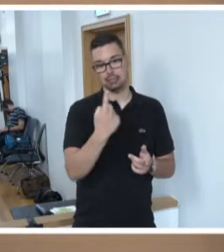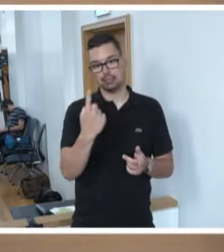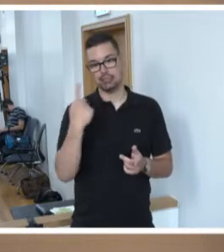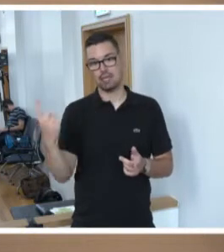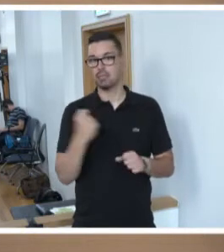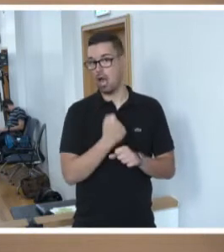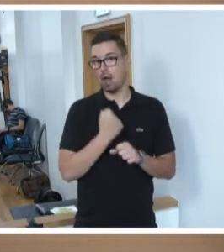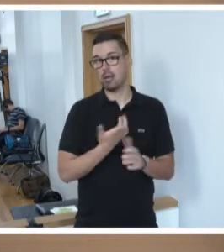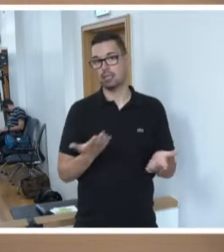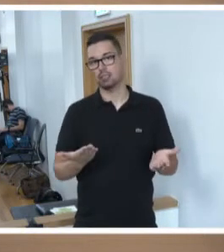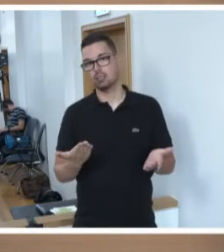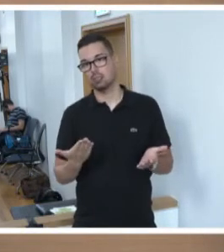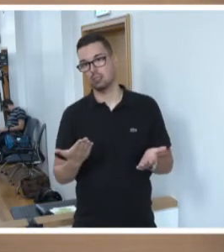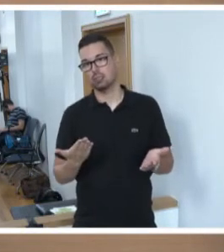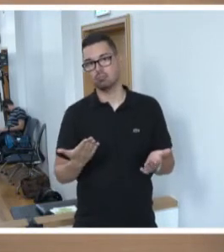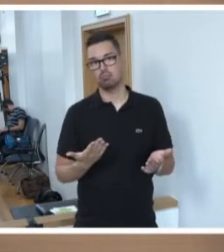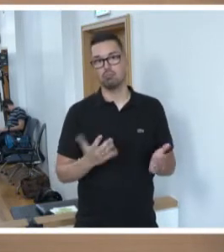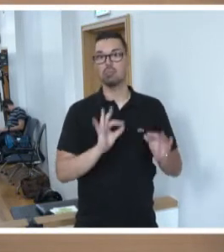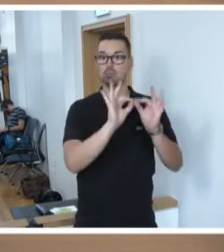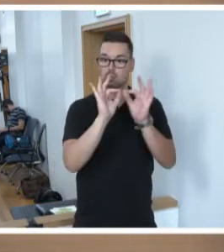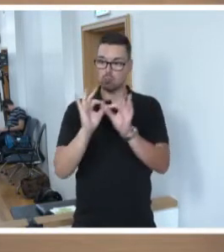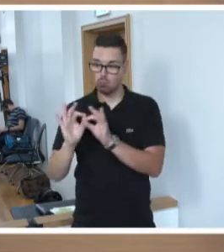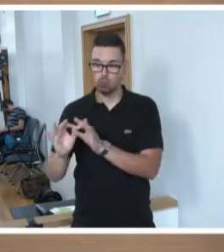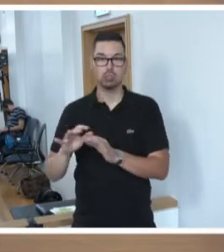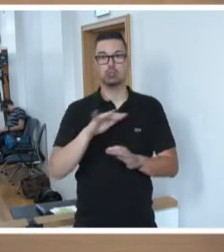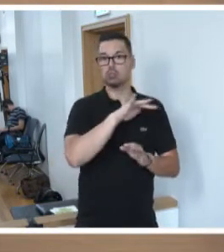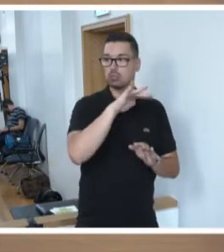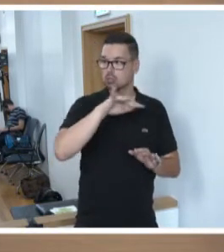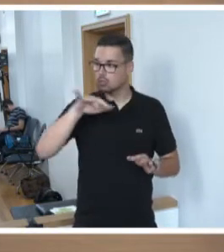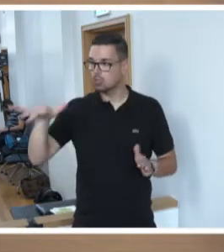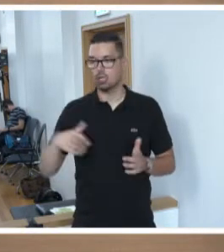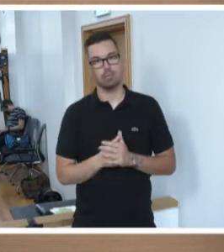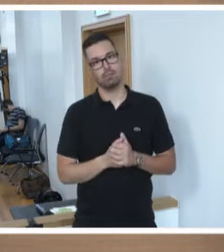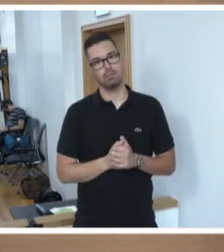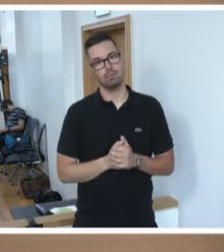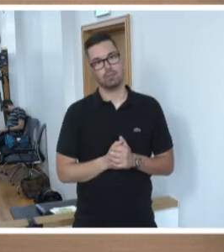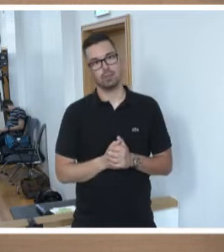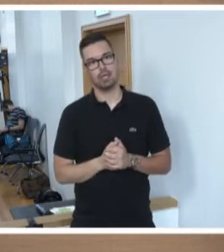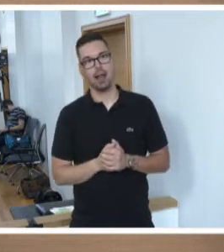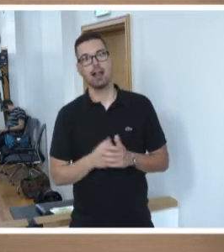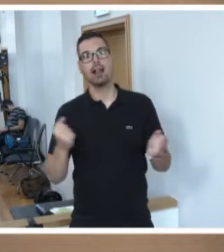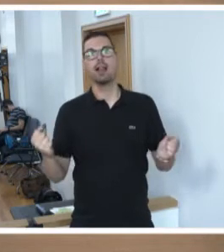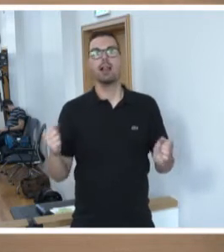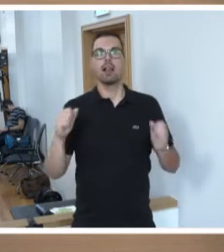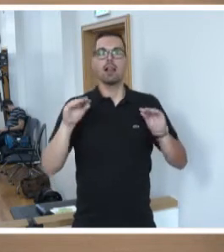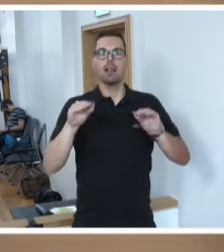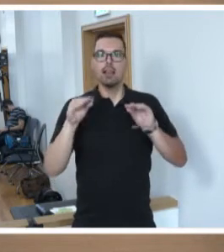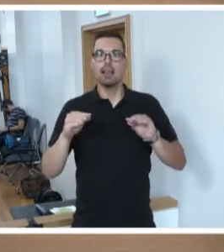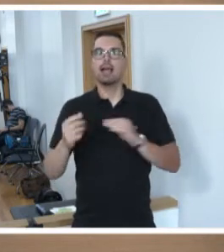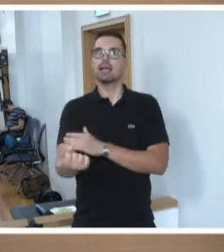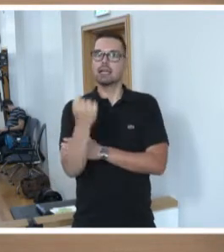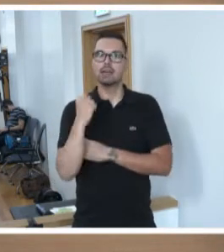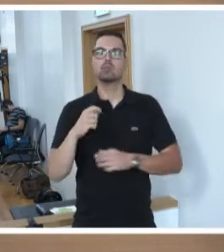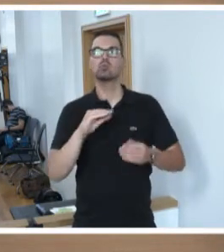Professionen mit eigenen Schwerpunkten und mit eigenen Tools. Lehrkräfte sowie Schulsozialarbeiter und